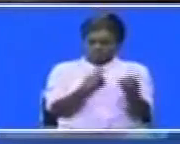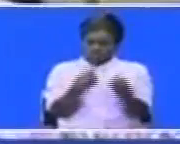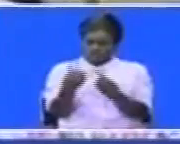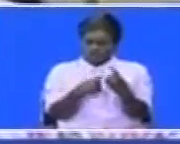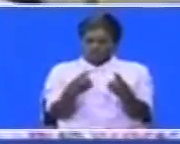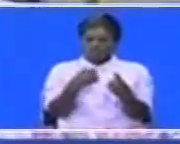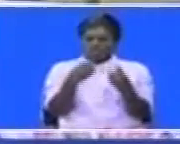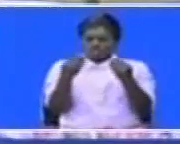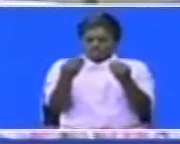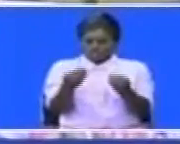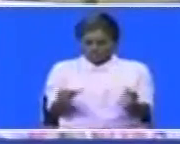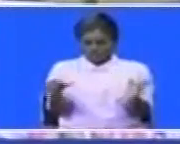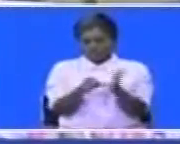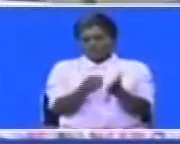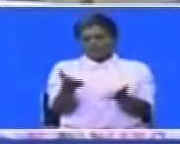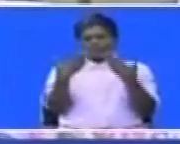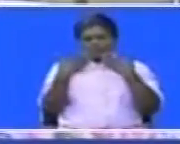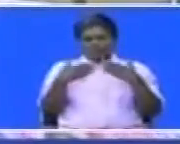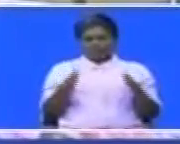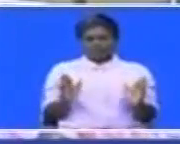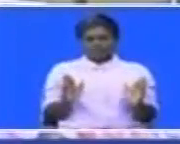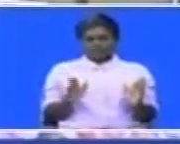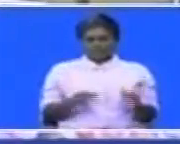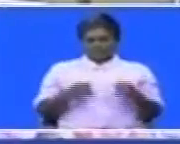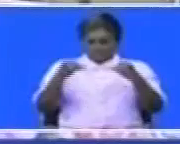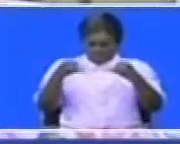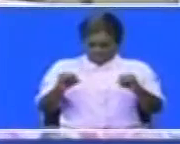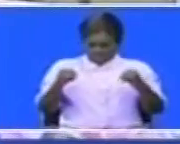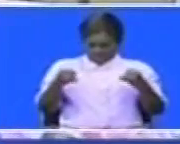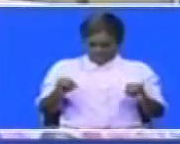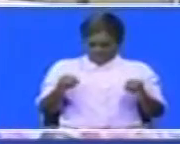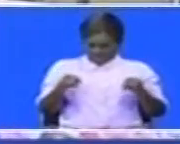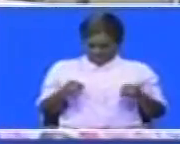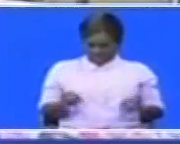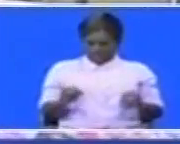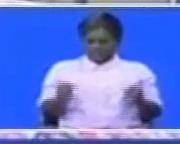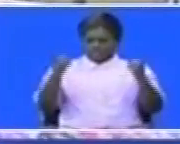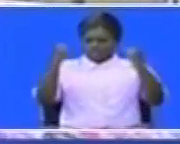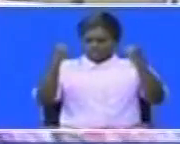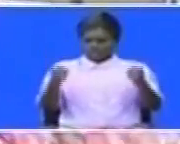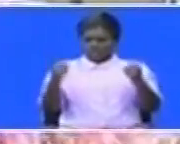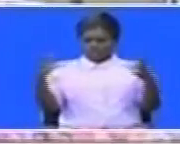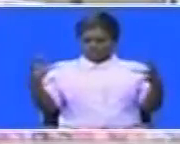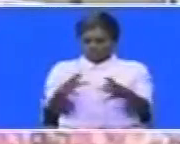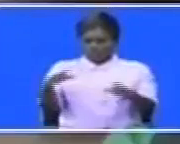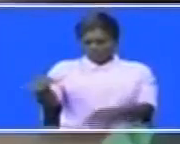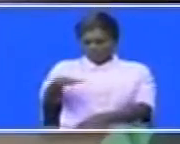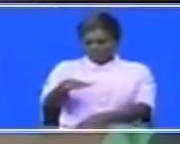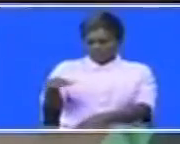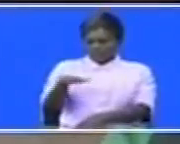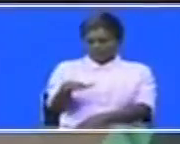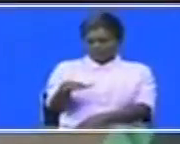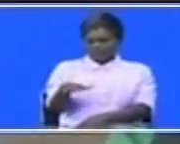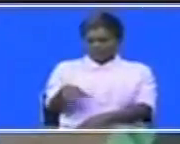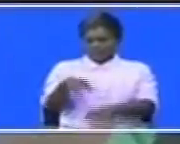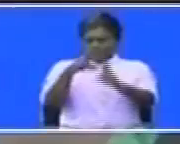ulipata suluhu ya tatizo lililokuwepo. The efforts we are making towards strengthening the party in this region. Hussein